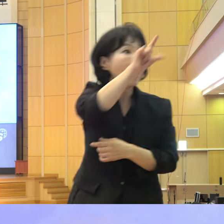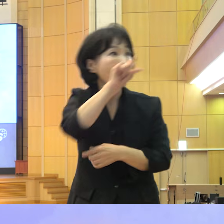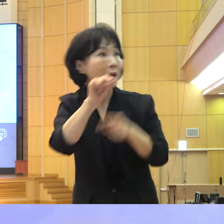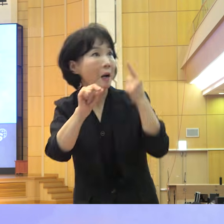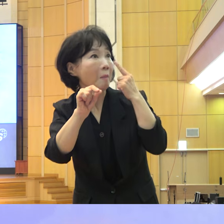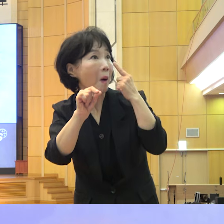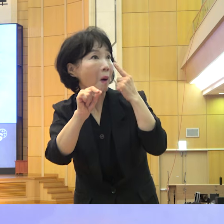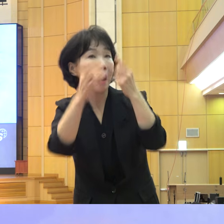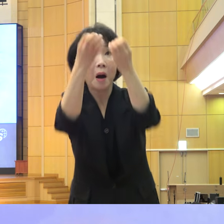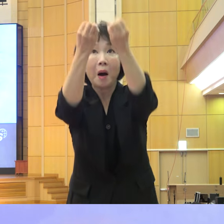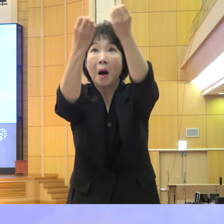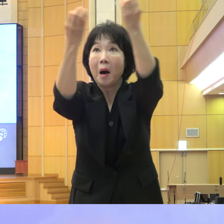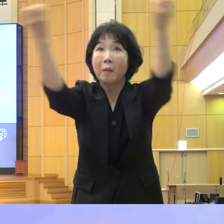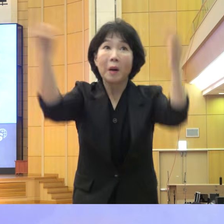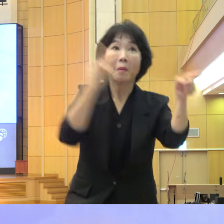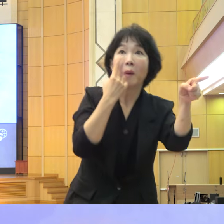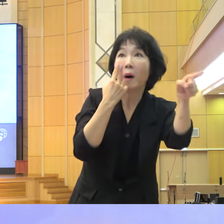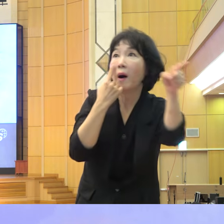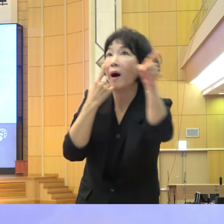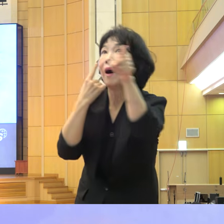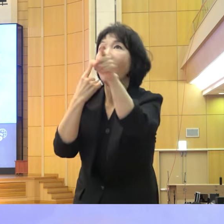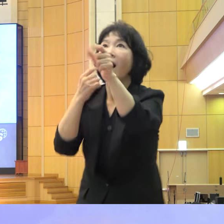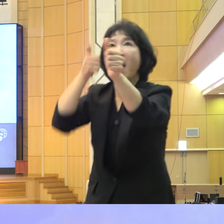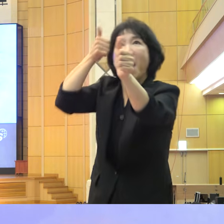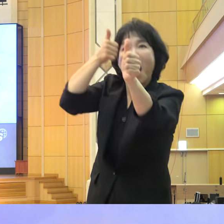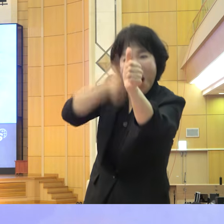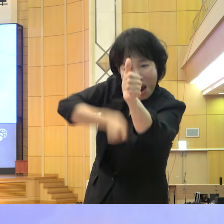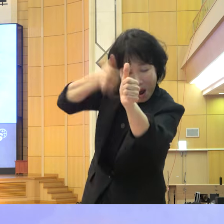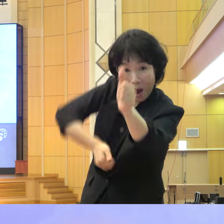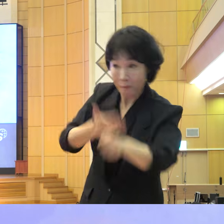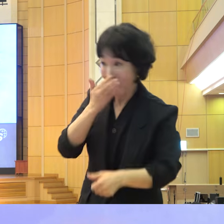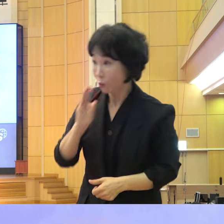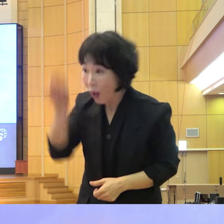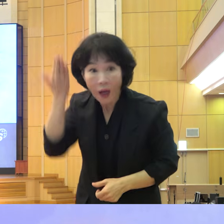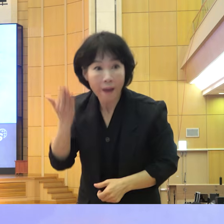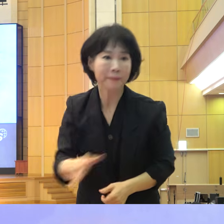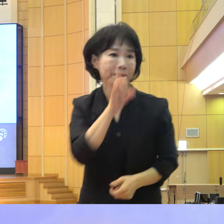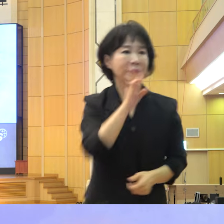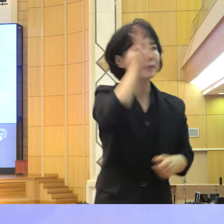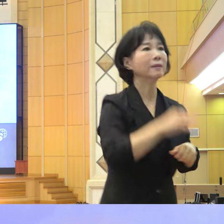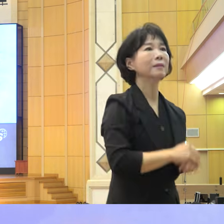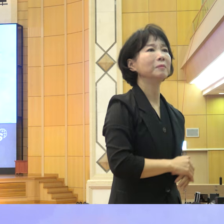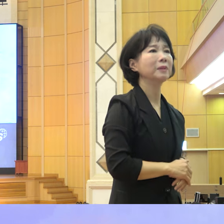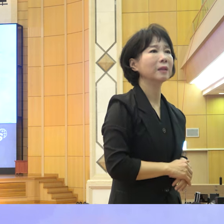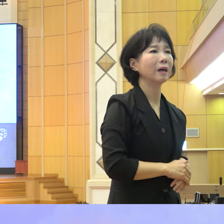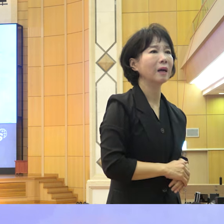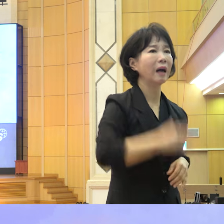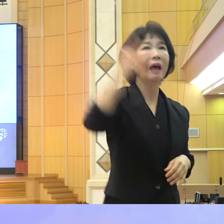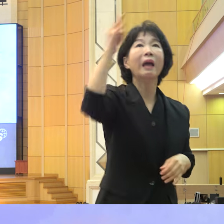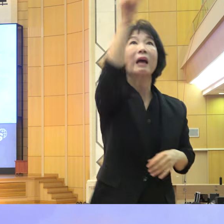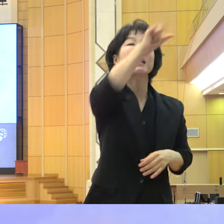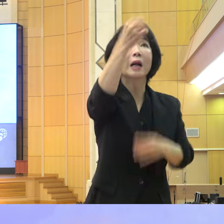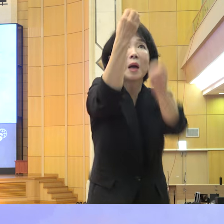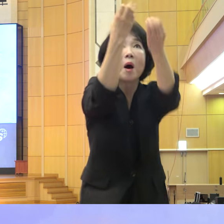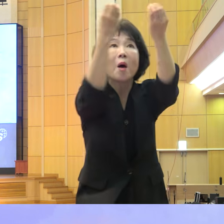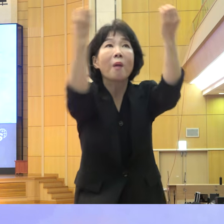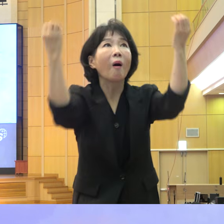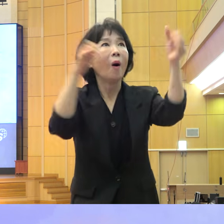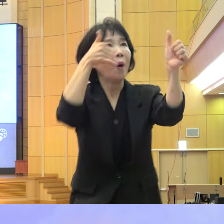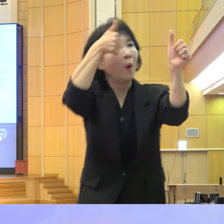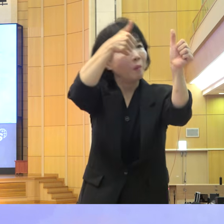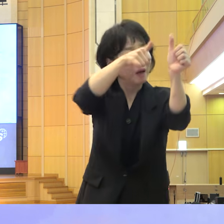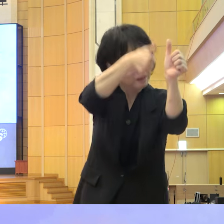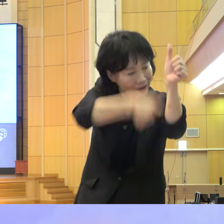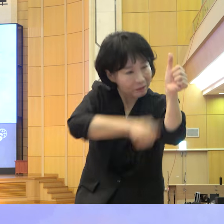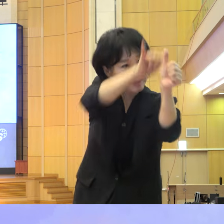달. 별이 뭐예요? 별신인데, 그래서 일월 성신, 태양신을